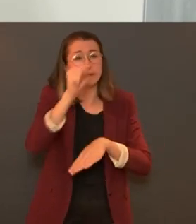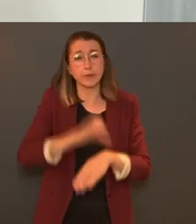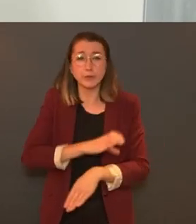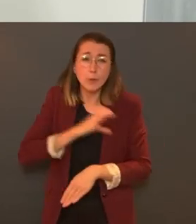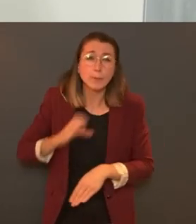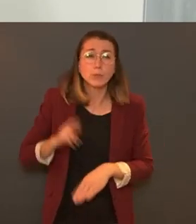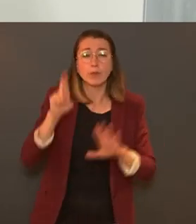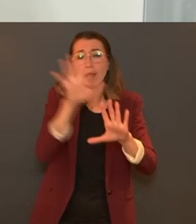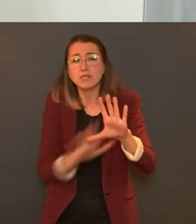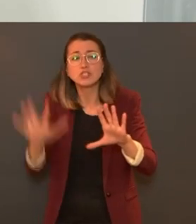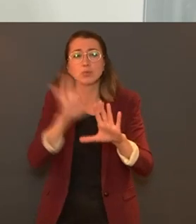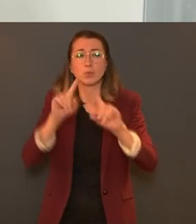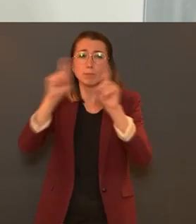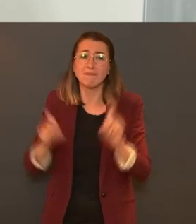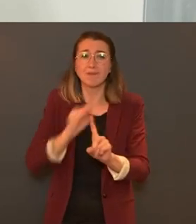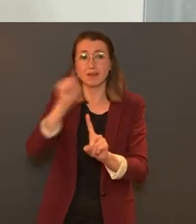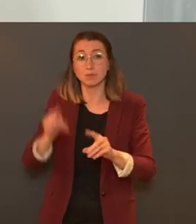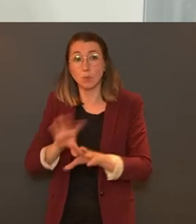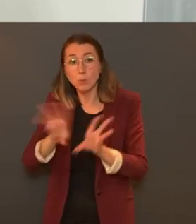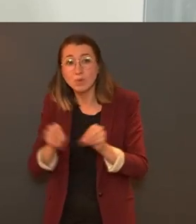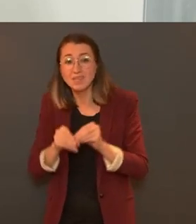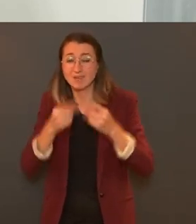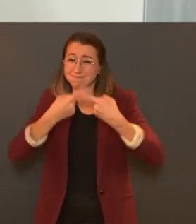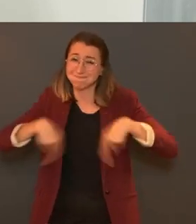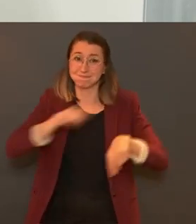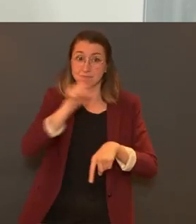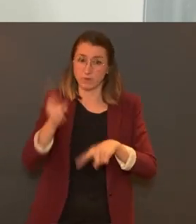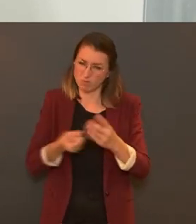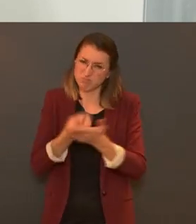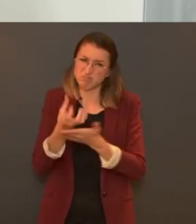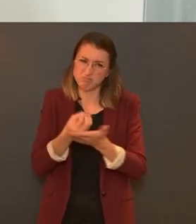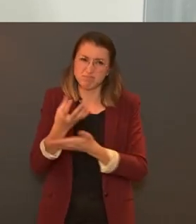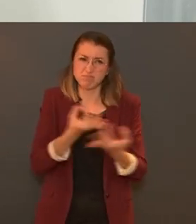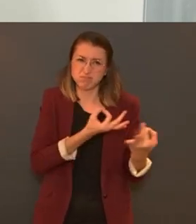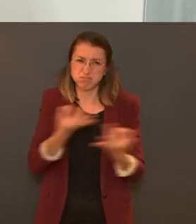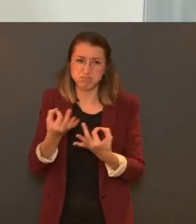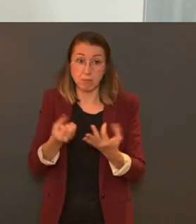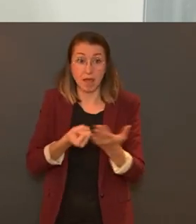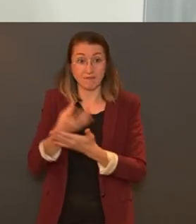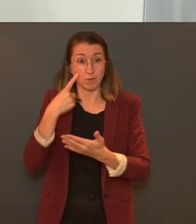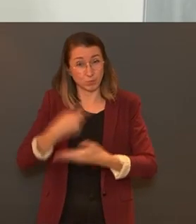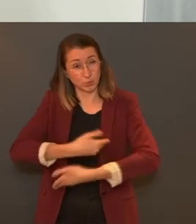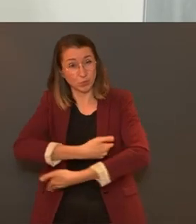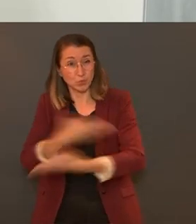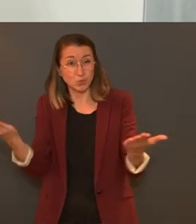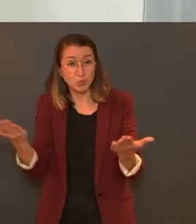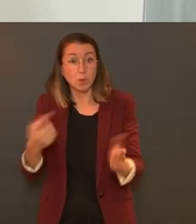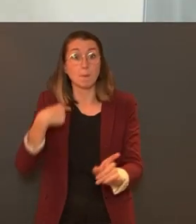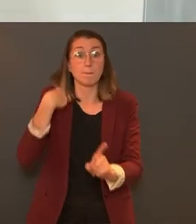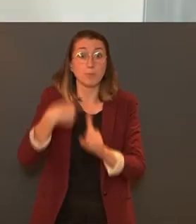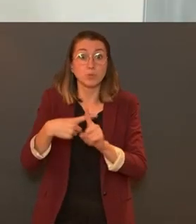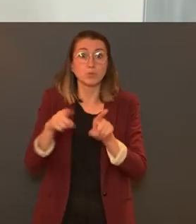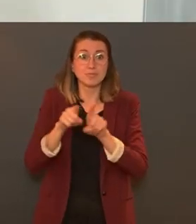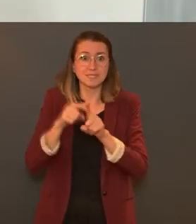investir davantage, à la fois dans des communications de masse et à la fois dans des communications et des